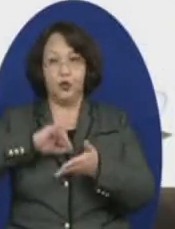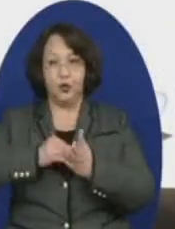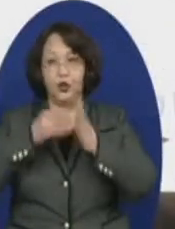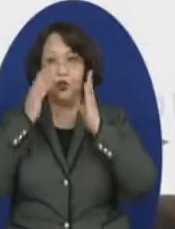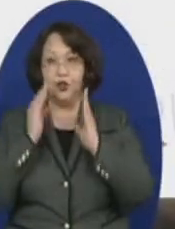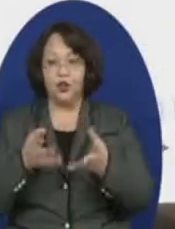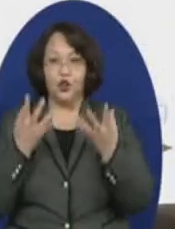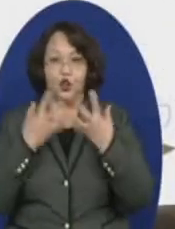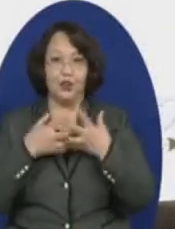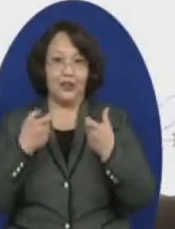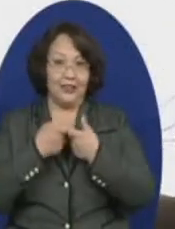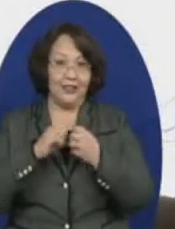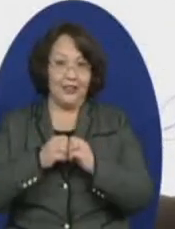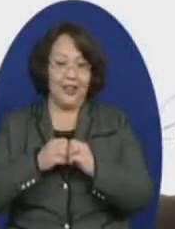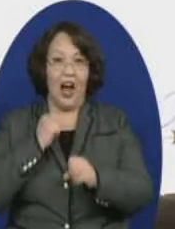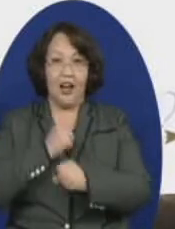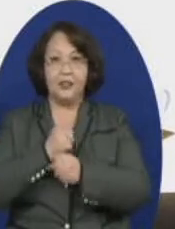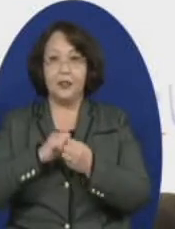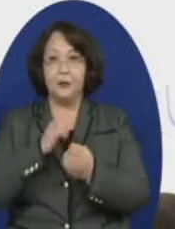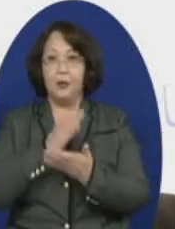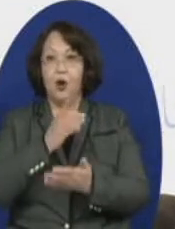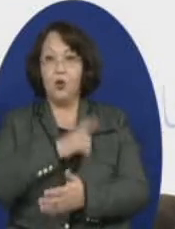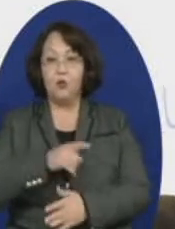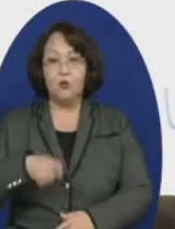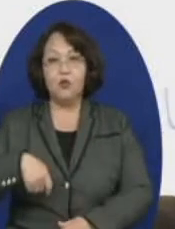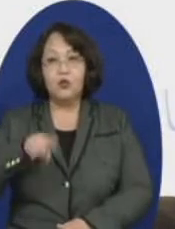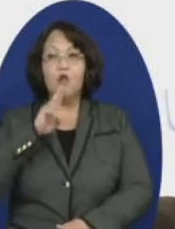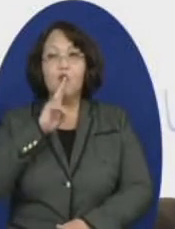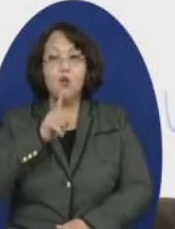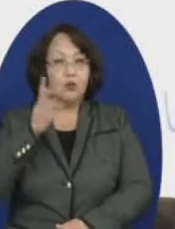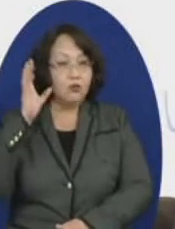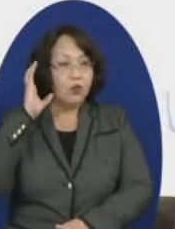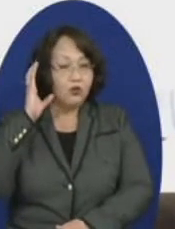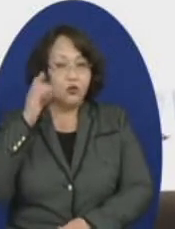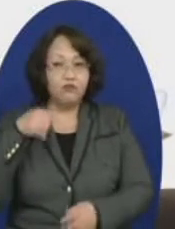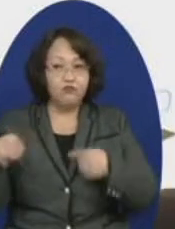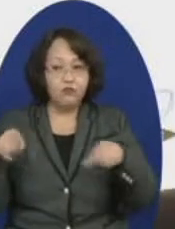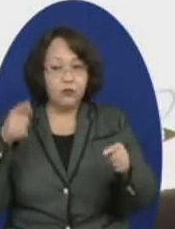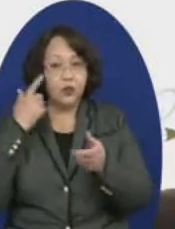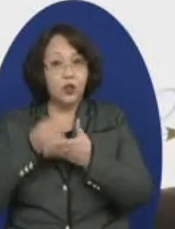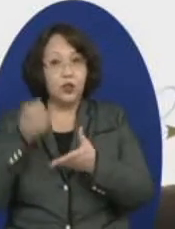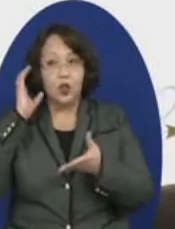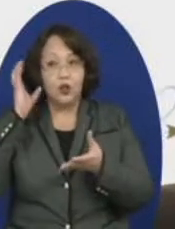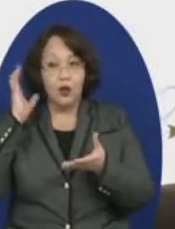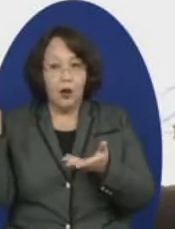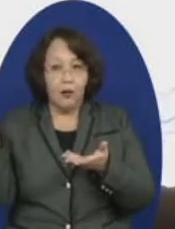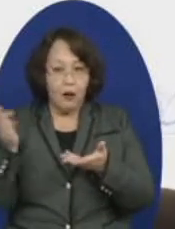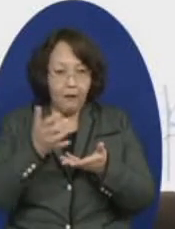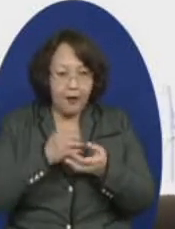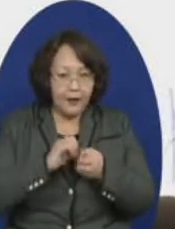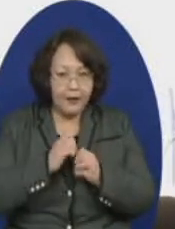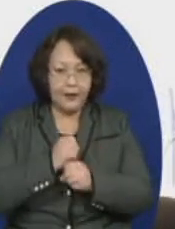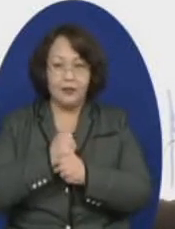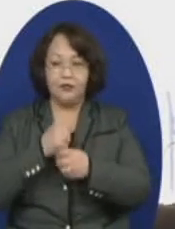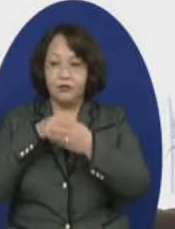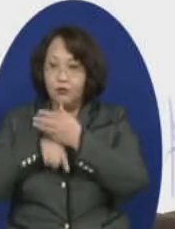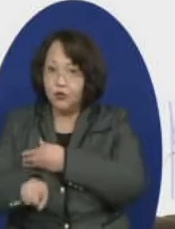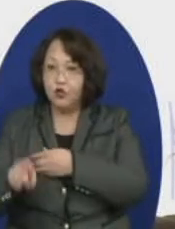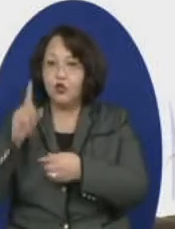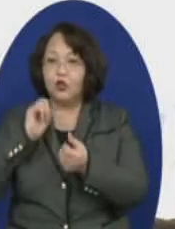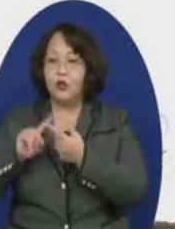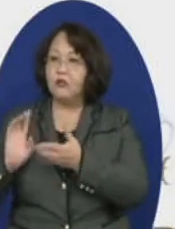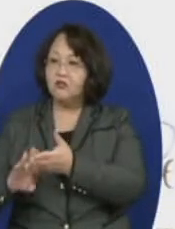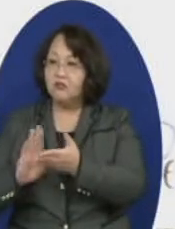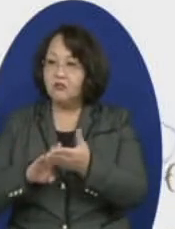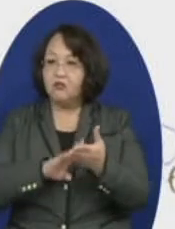Тэгээд тэрэнд нийцүүлэх нь ажил хийж байгаа хүмүүсийн үгийг маш сайн сонсох ёстой гэж ойлгодтой юм. Тийм учраас өнөөдөр бид энэ амьдрал дээр завхуутай танилцаж та